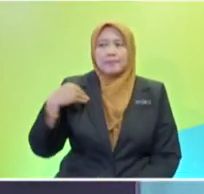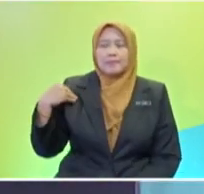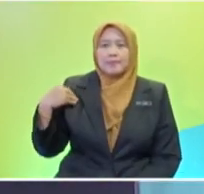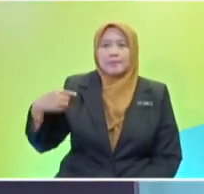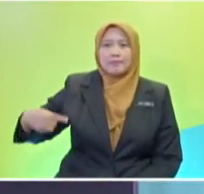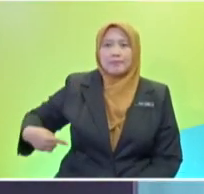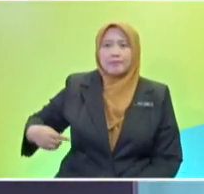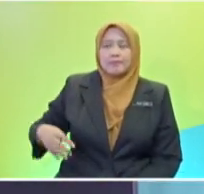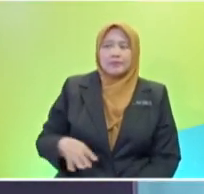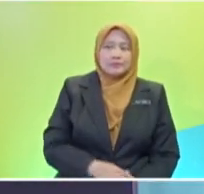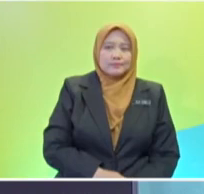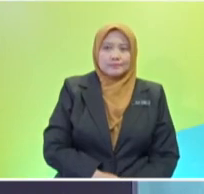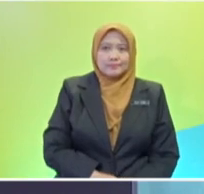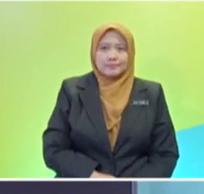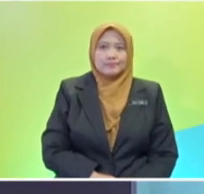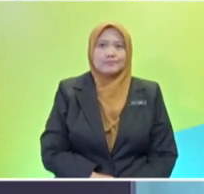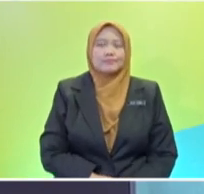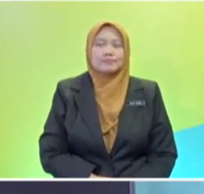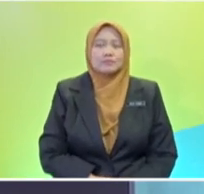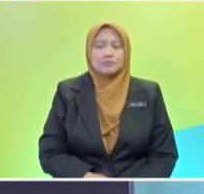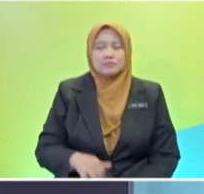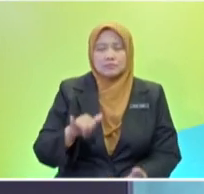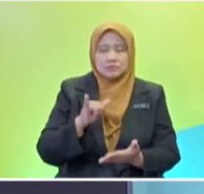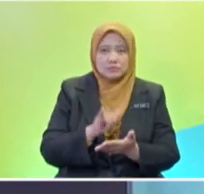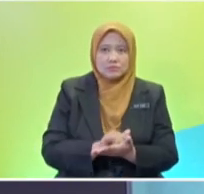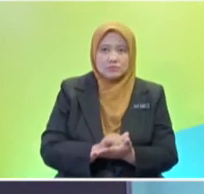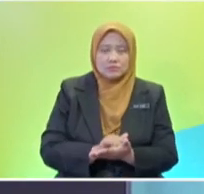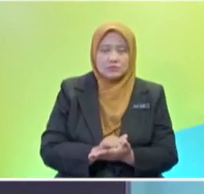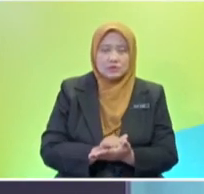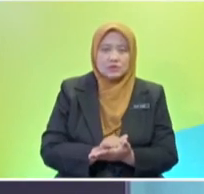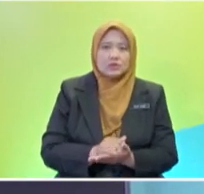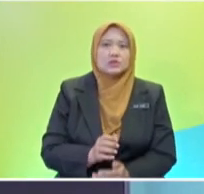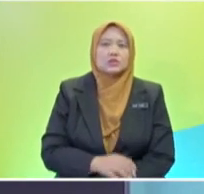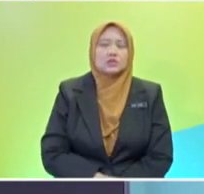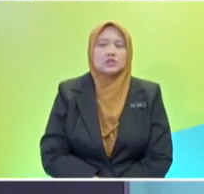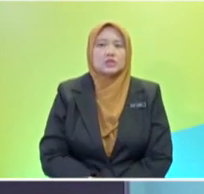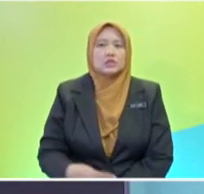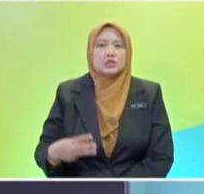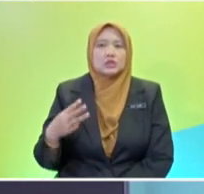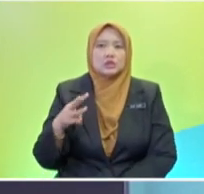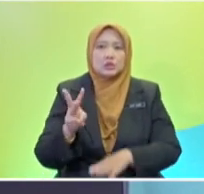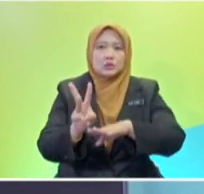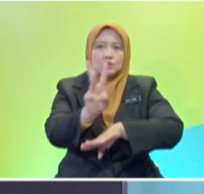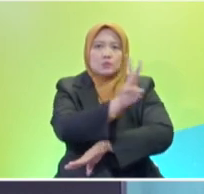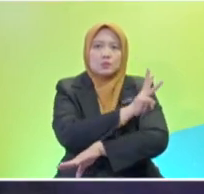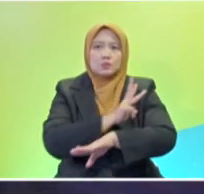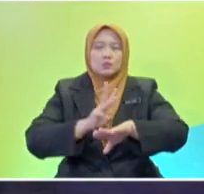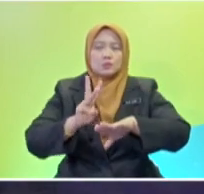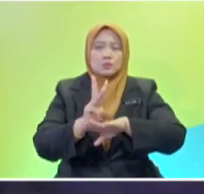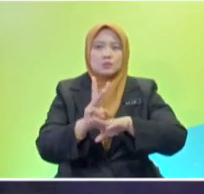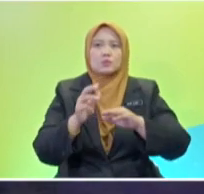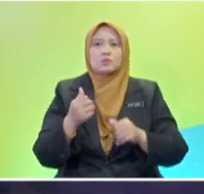dan kaki kiri jadi itu adalah kawasan anggota Sule dan untuk